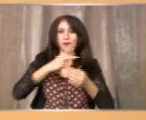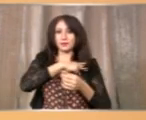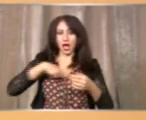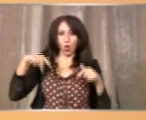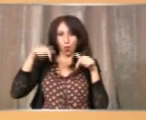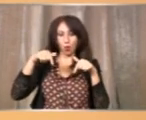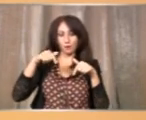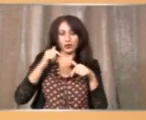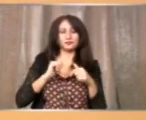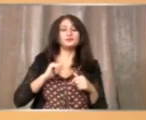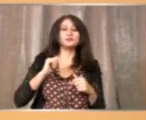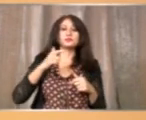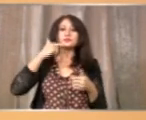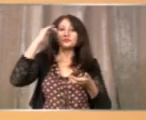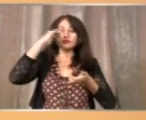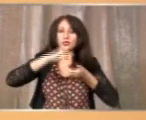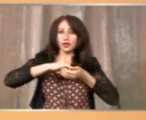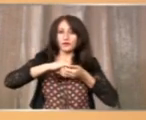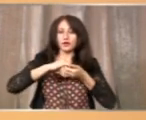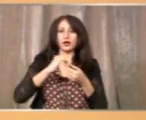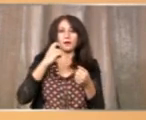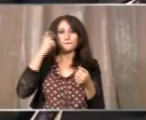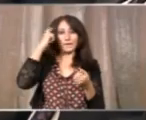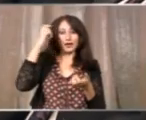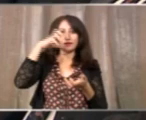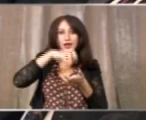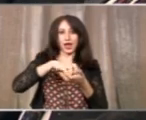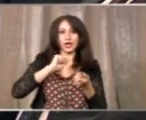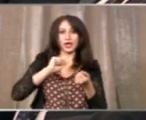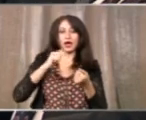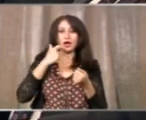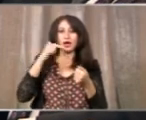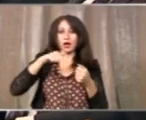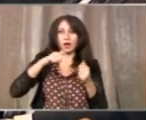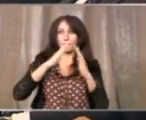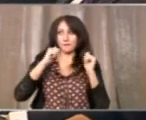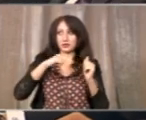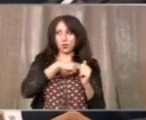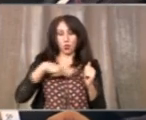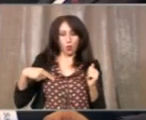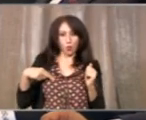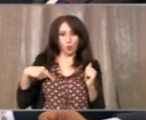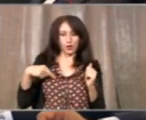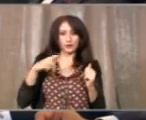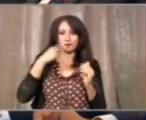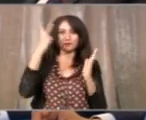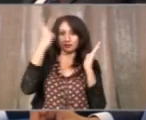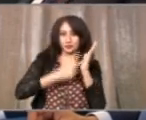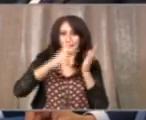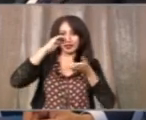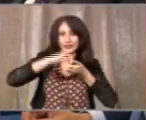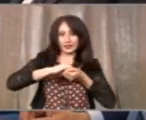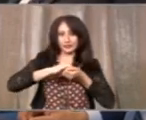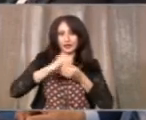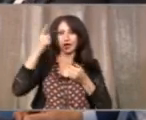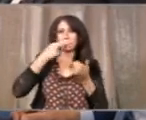بروتوكولات التعاون والاتفاقيات اللي تم ابرامها بمعرفه الهيئه الوطنيه انتخابات تم توقيع بروتوكول مع